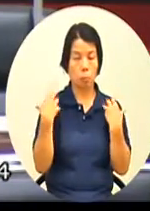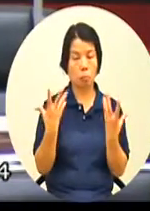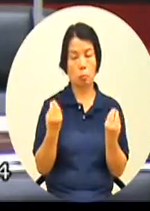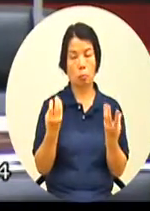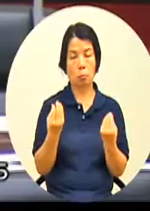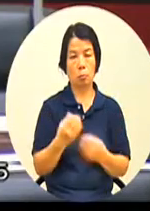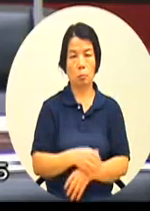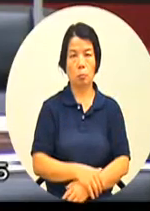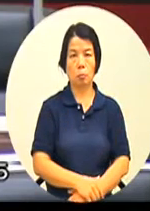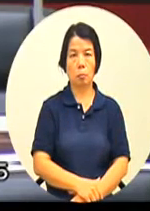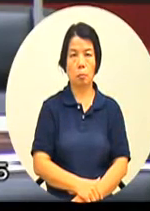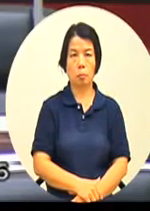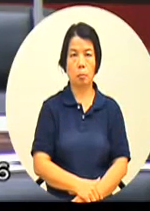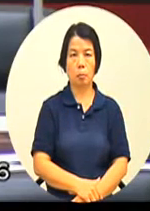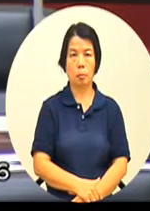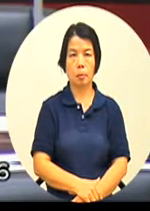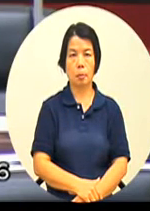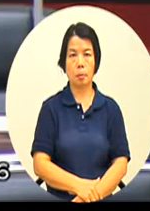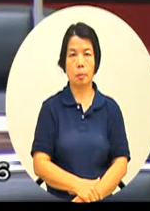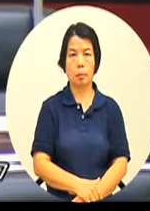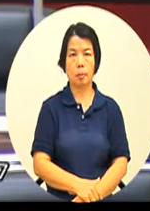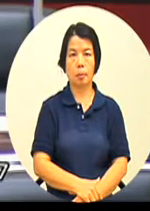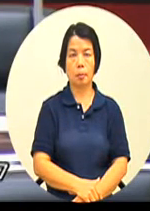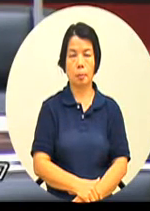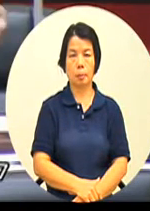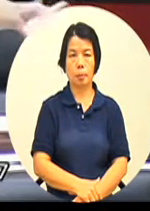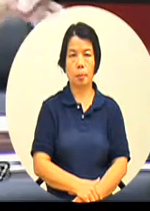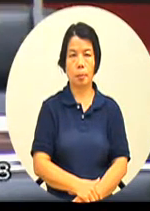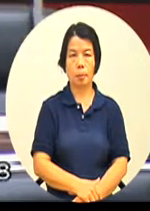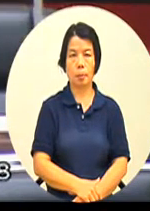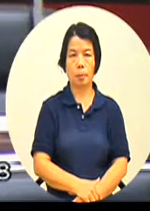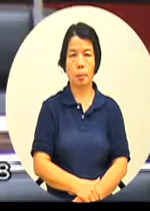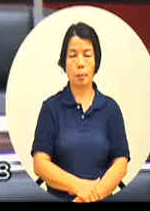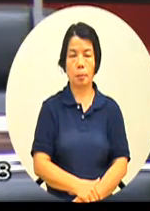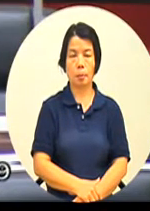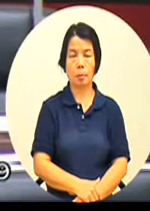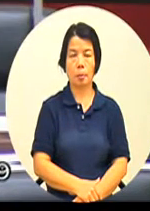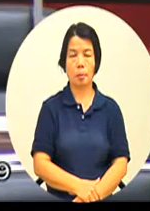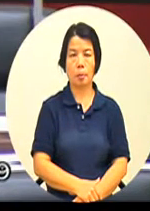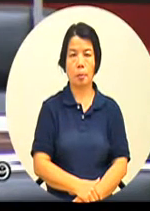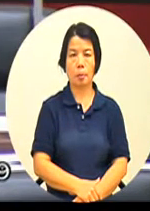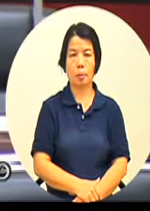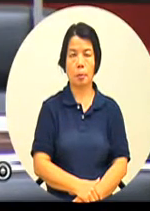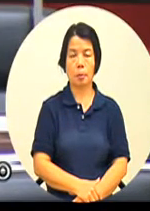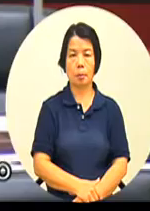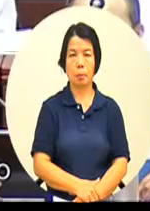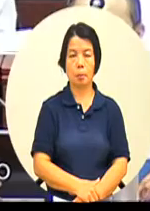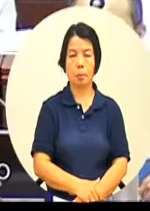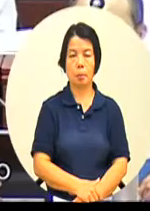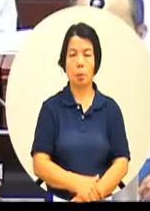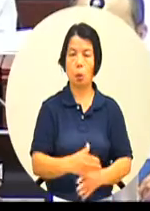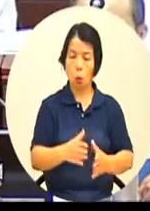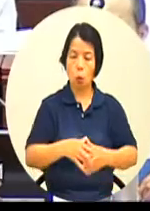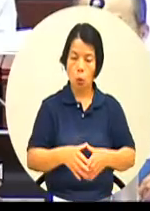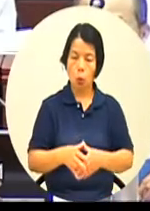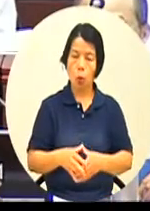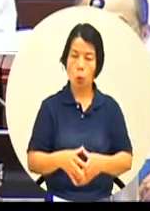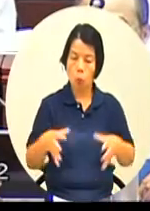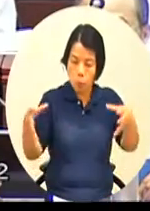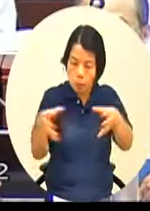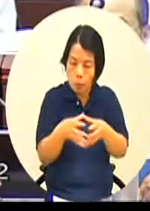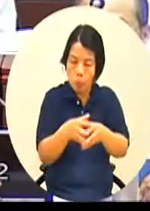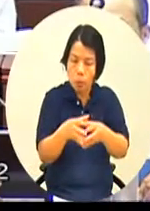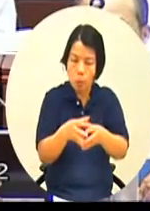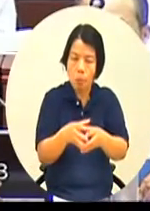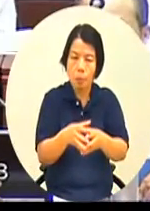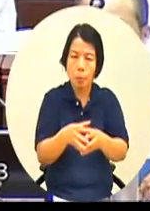对不对？ 对，所以、 对啊， 所以我刚刚讲的意思是说，我们是共同参与，而不只